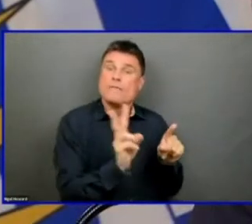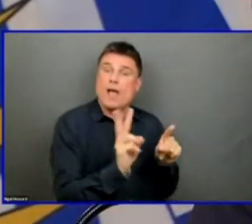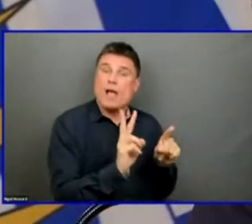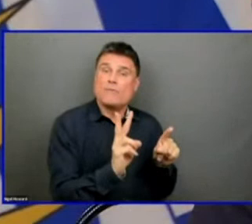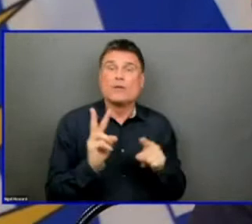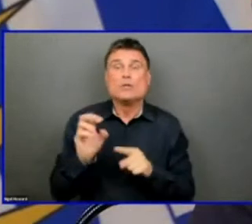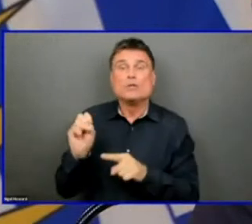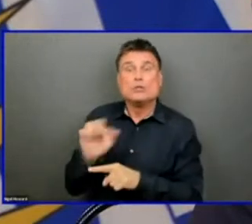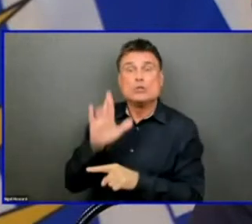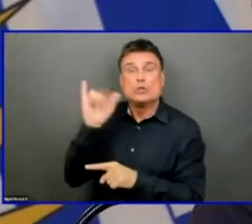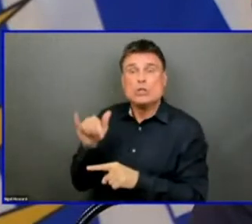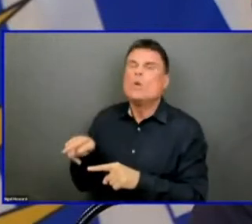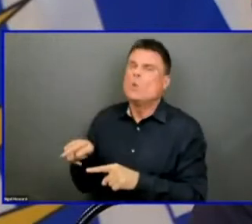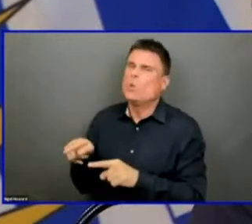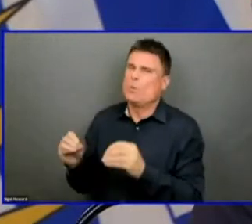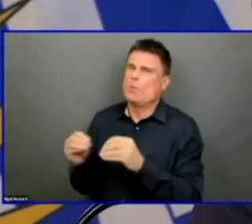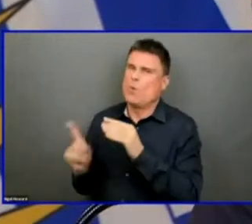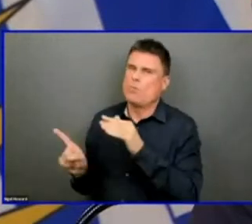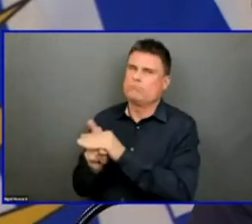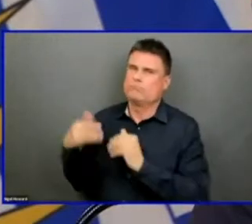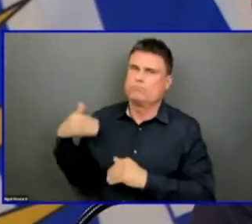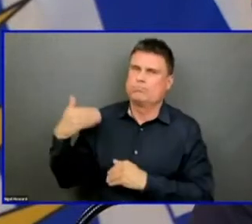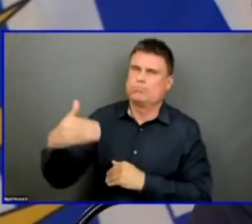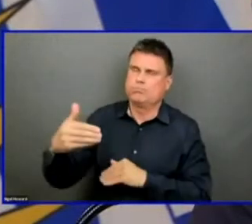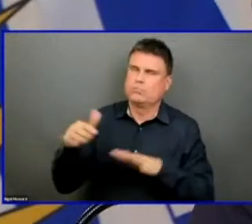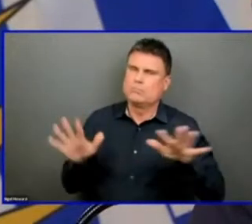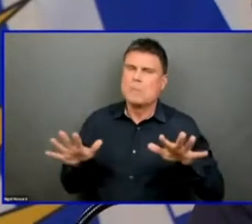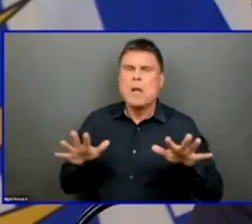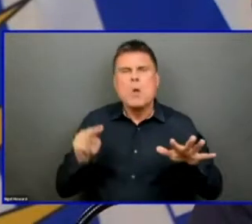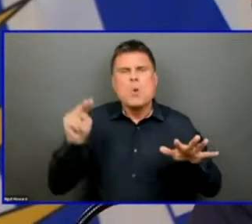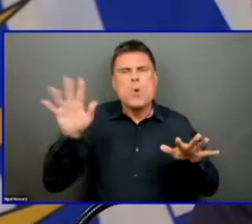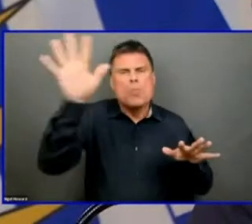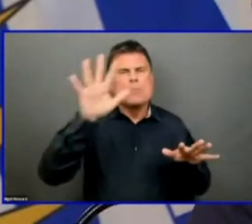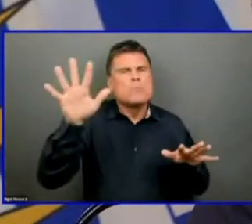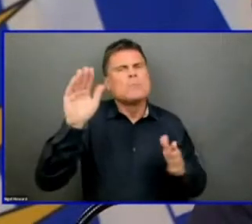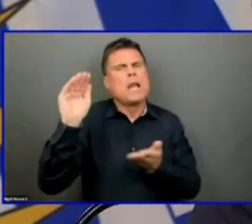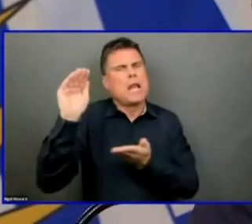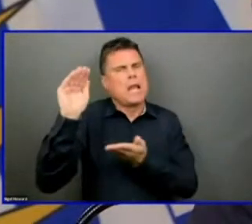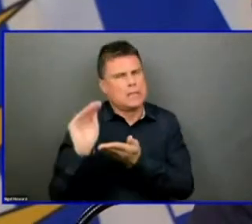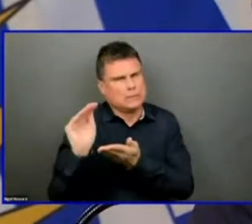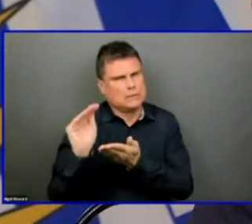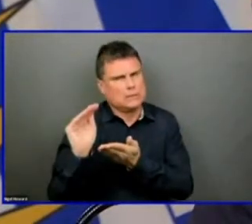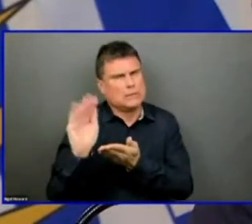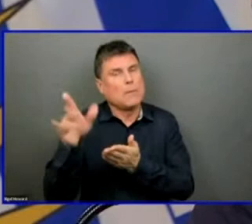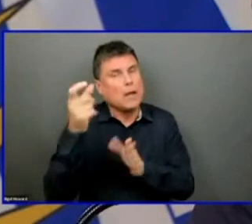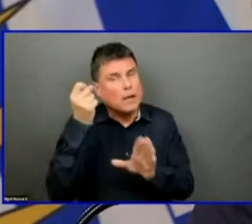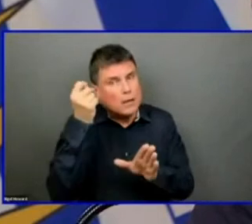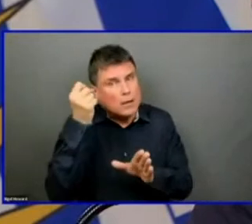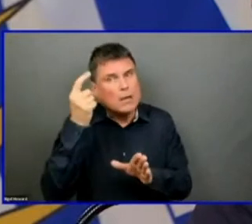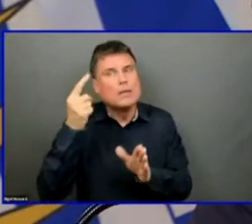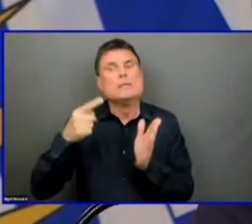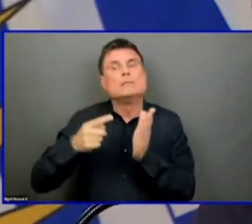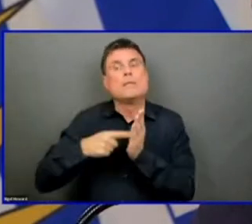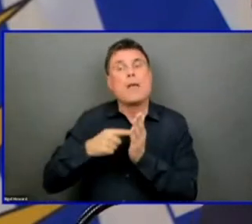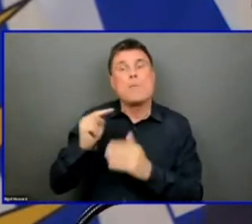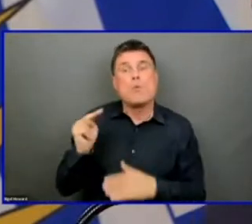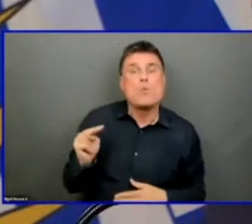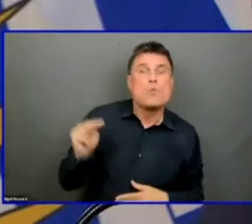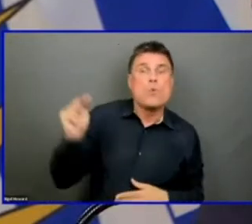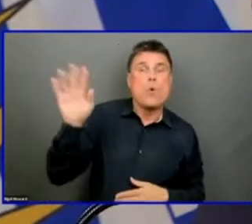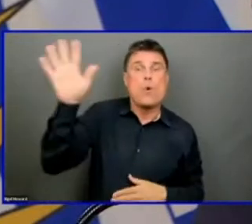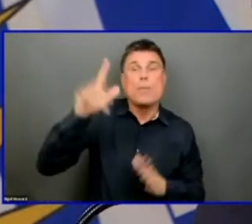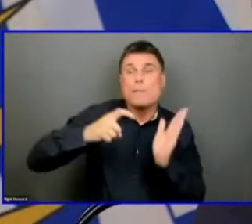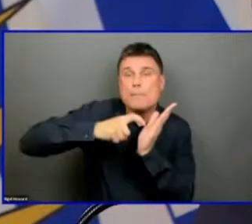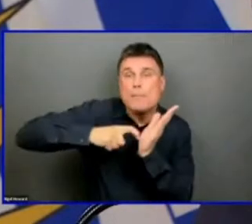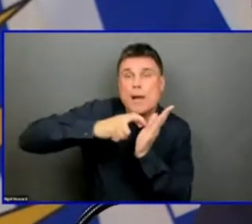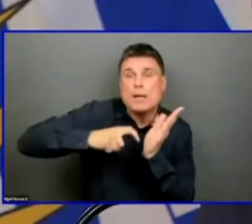in the north. 特别是北部地区更少主要呢那个工人呢那主要是在